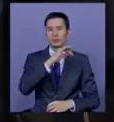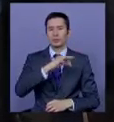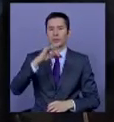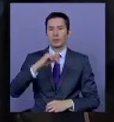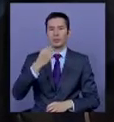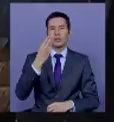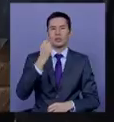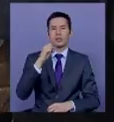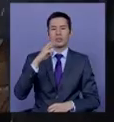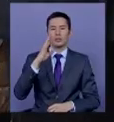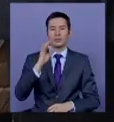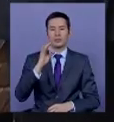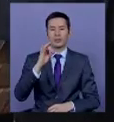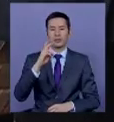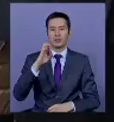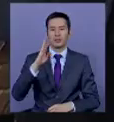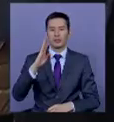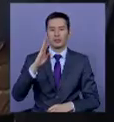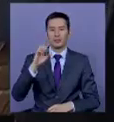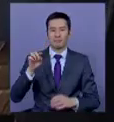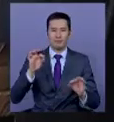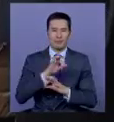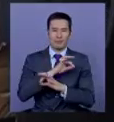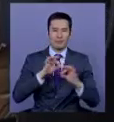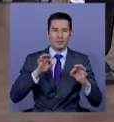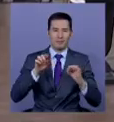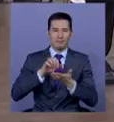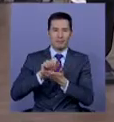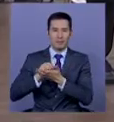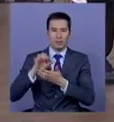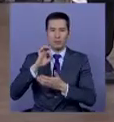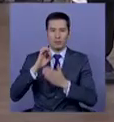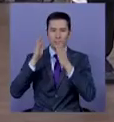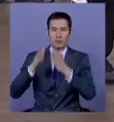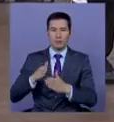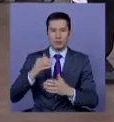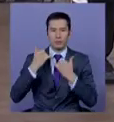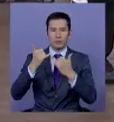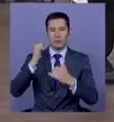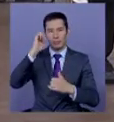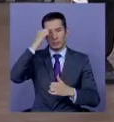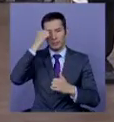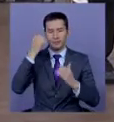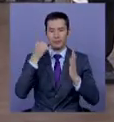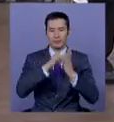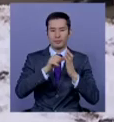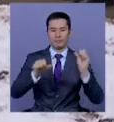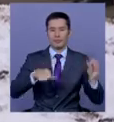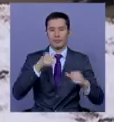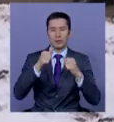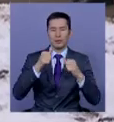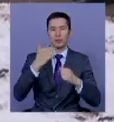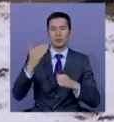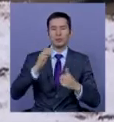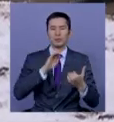Шәмші Қалдаяқовқа арналған ескерткіш ашылды. Салтанатты шараға қазақ эстрадасының негізін қалаған композитордың жары, көзін көрген әріптестері мен